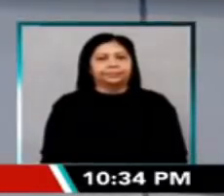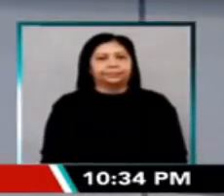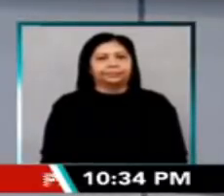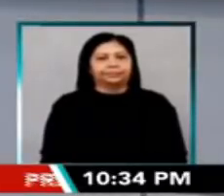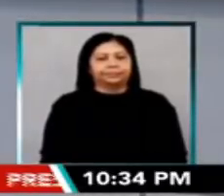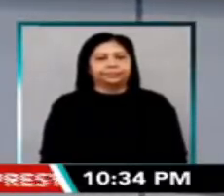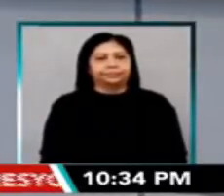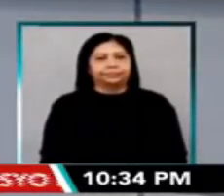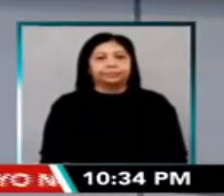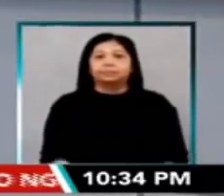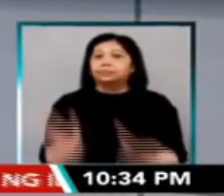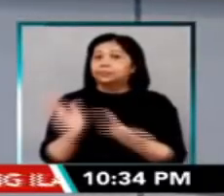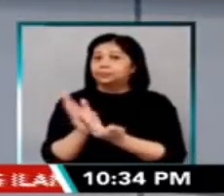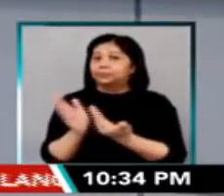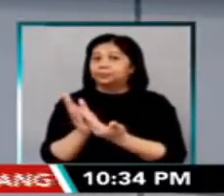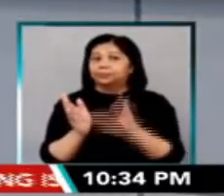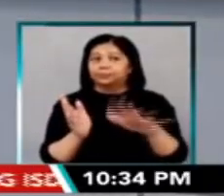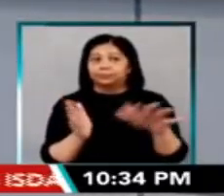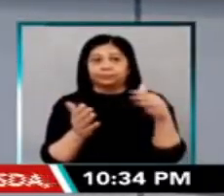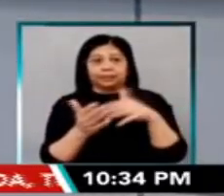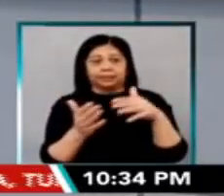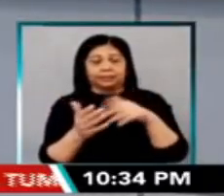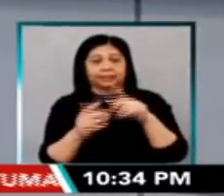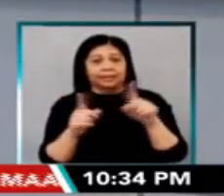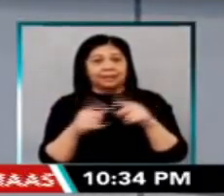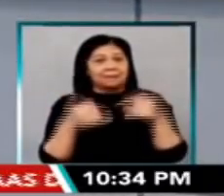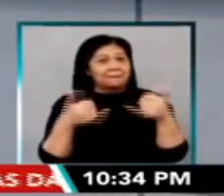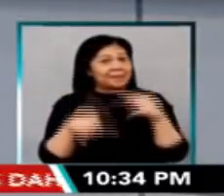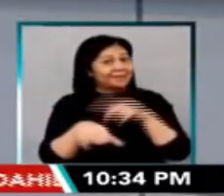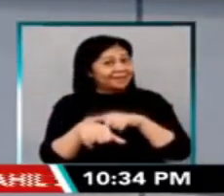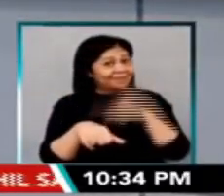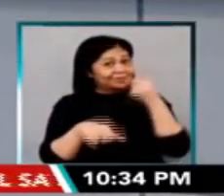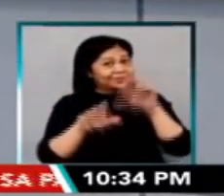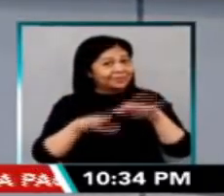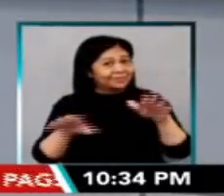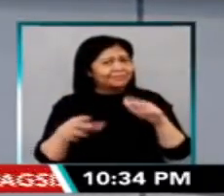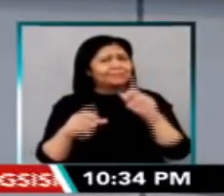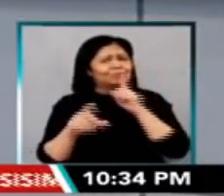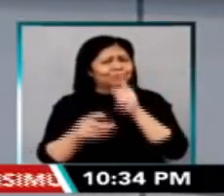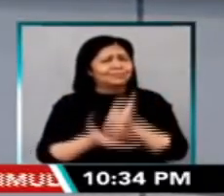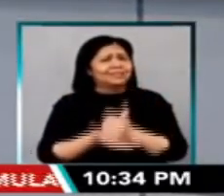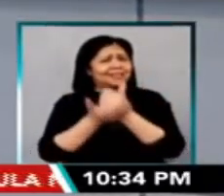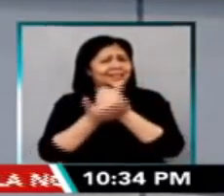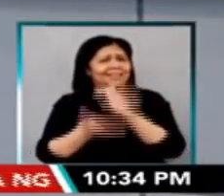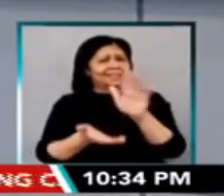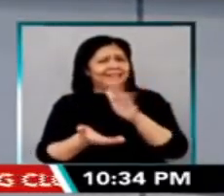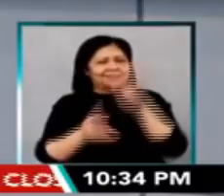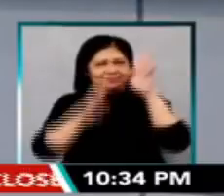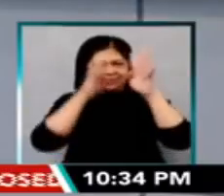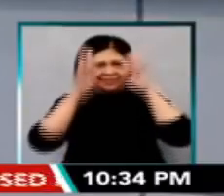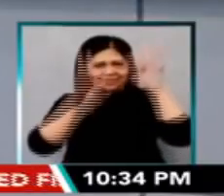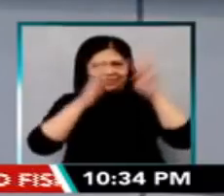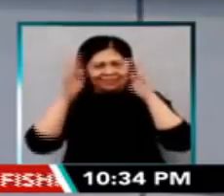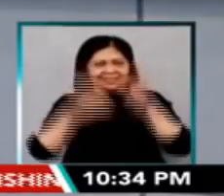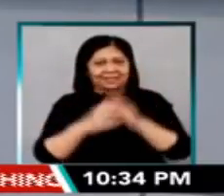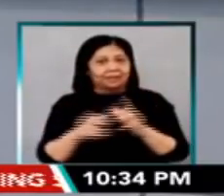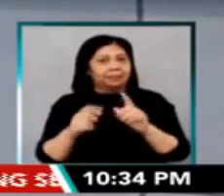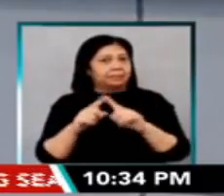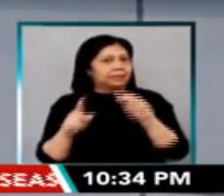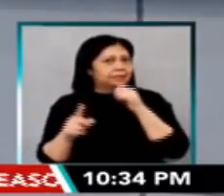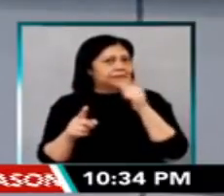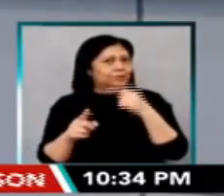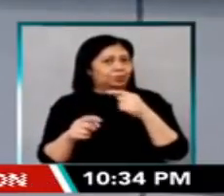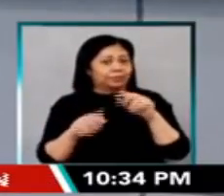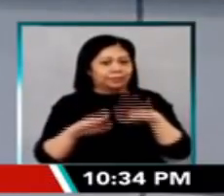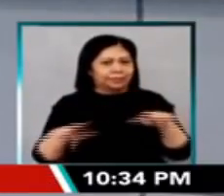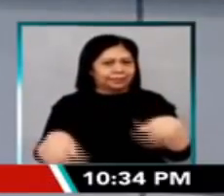Napatunayan na sa mga pag-aaral na ang playtime ng mga bata nakakatulong sa kanilang creativity. Pero hindi lang pala mga bata ang